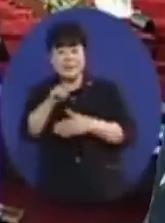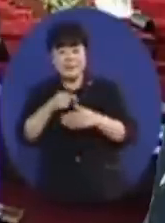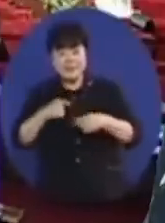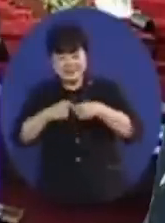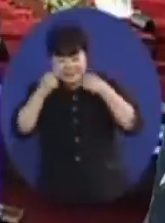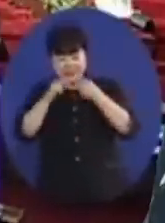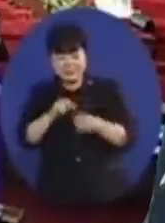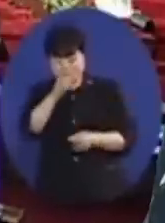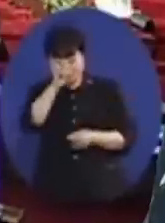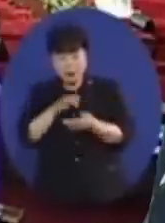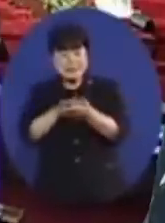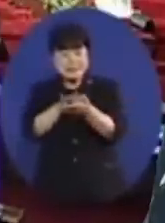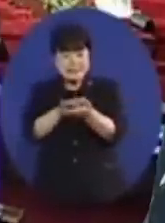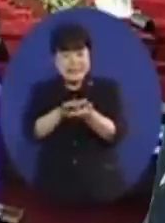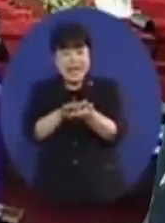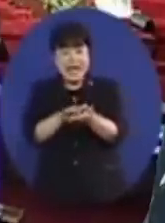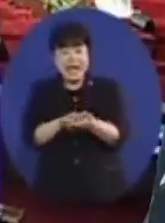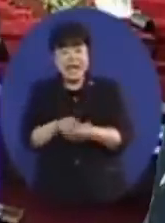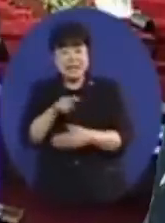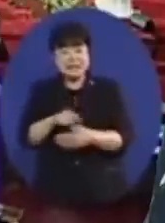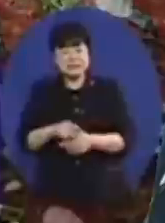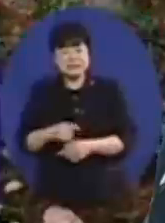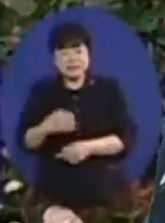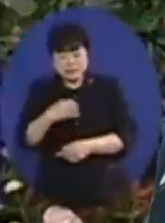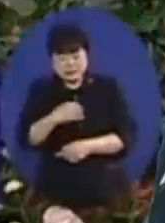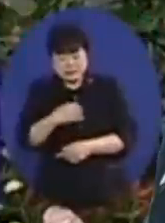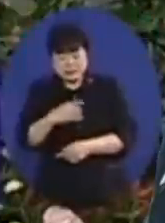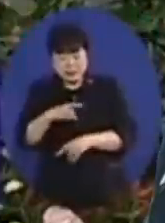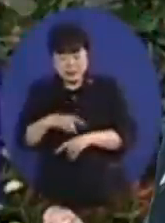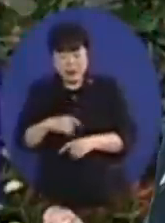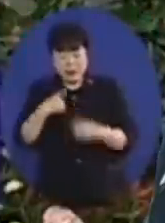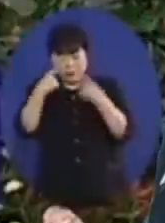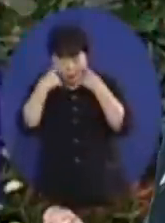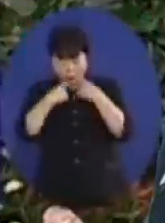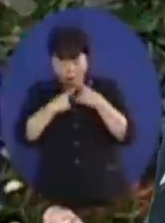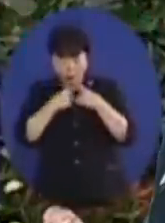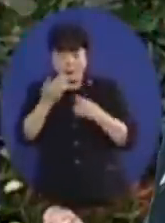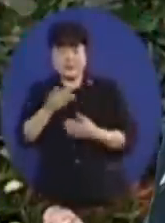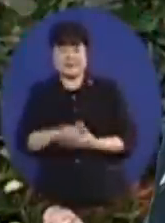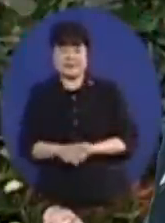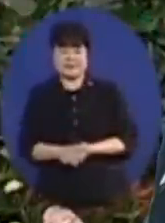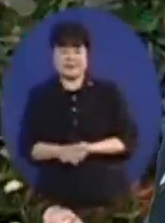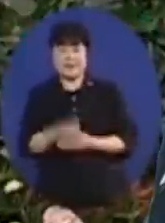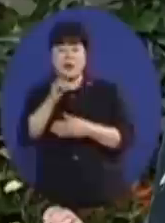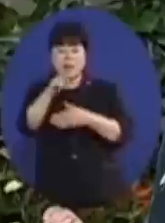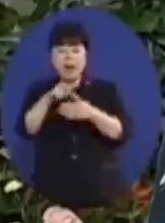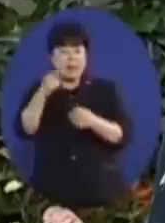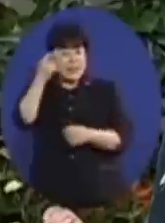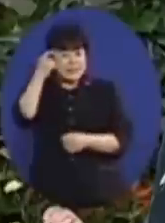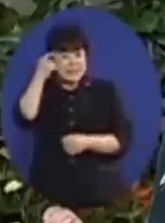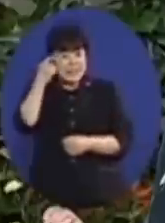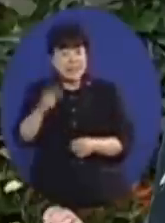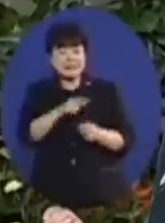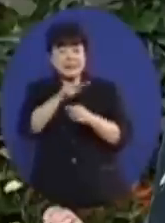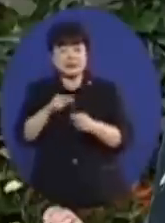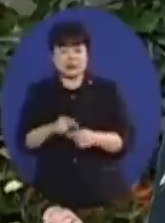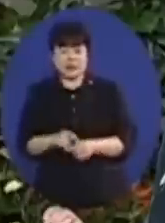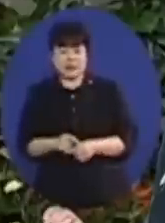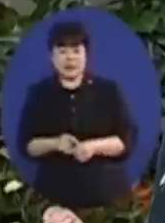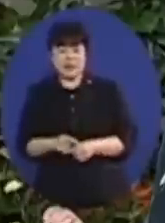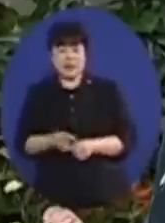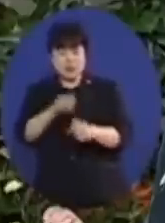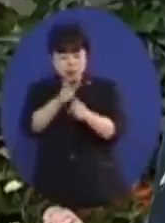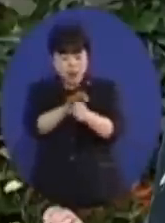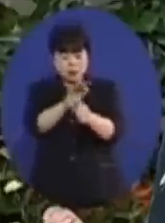마음의 즐거움은 양약이라도 심령의 근심은 뼈로 마르게 합니다 우리 마음을 생각은 삶의 지대한